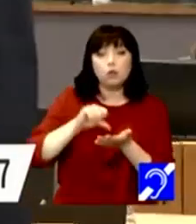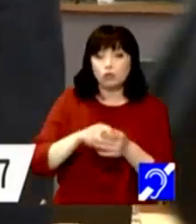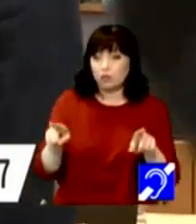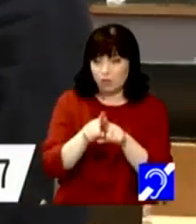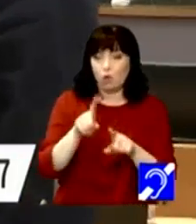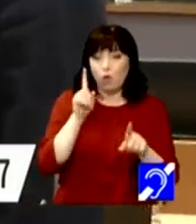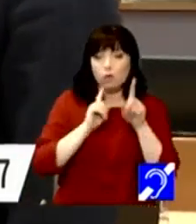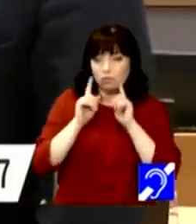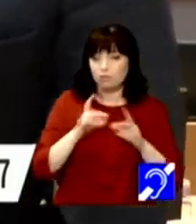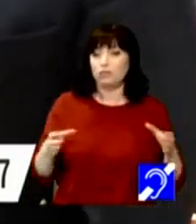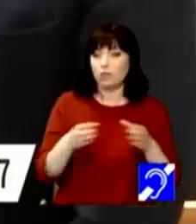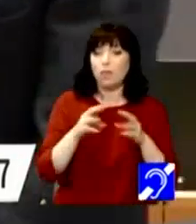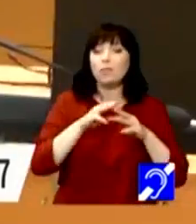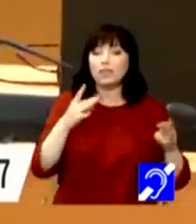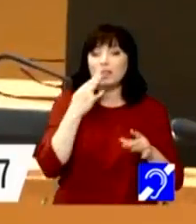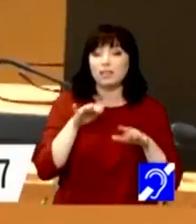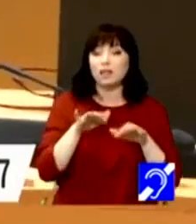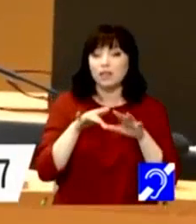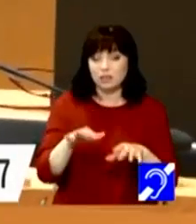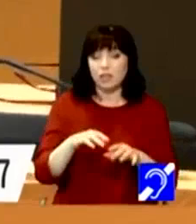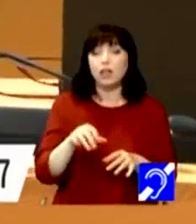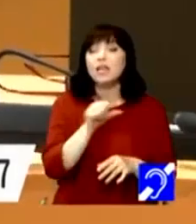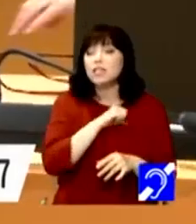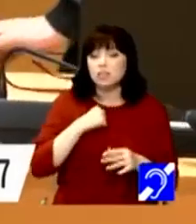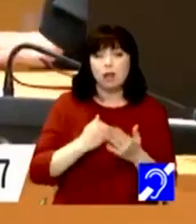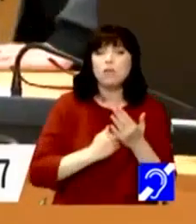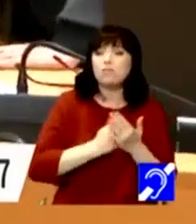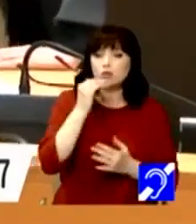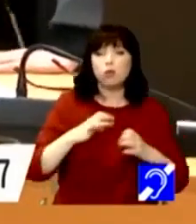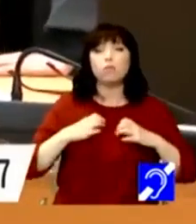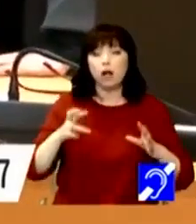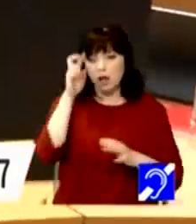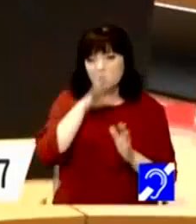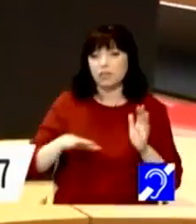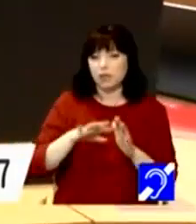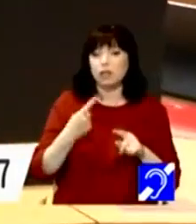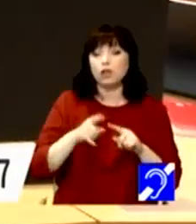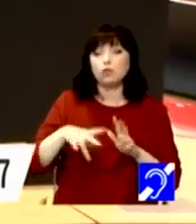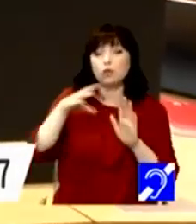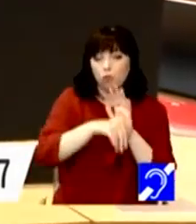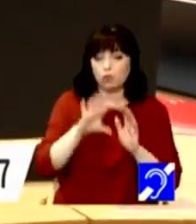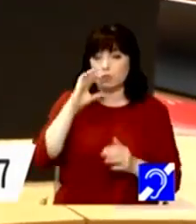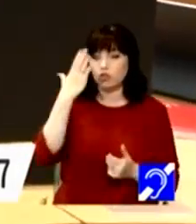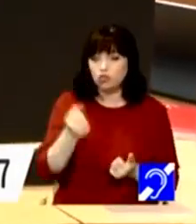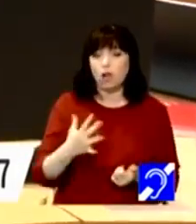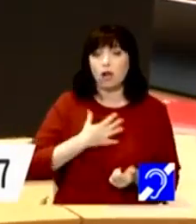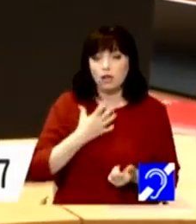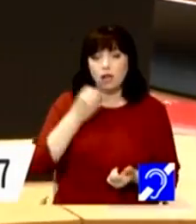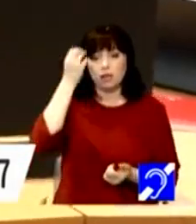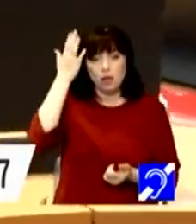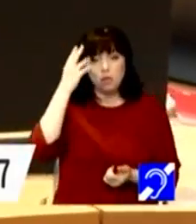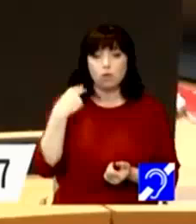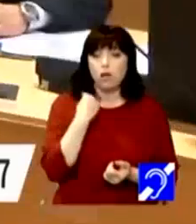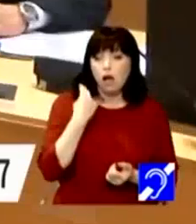reuniunea ministrilor de externe din țările cu cele mai mari industrii din lume, din care fac parte Statele Unite, Canada, Japonia,